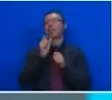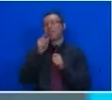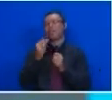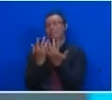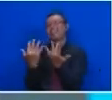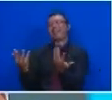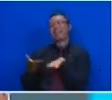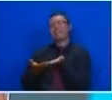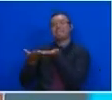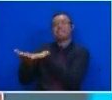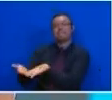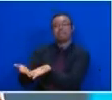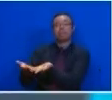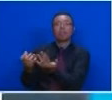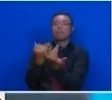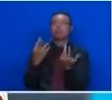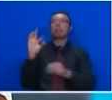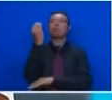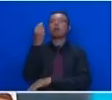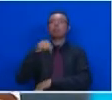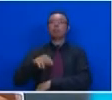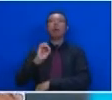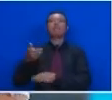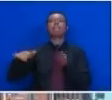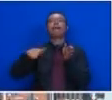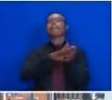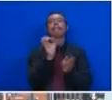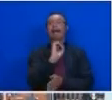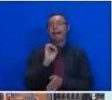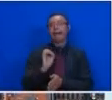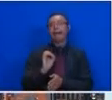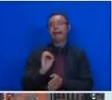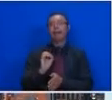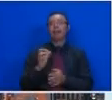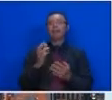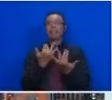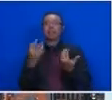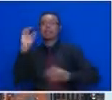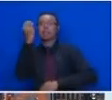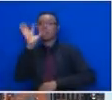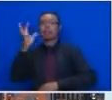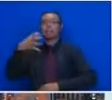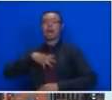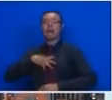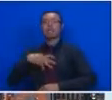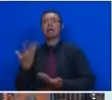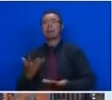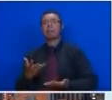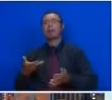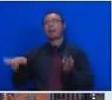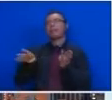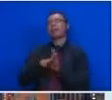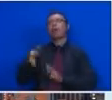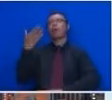kepentingan publik. Warga Jakarta sekarang nggak punya pantai. Warga Jakarta sekarang nggak pernah merasakan rasanya berada di